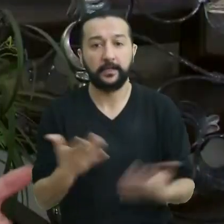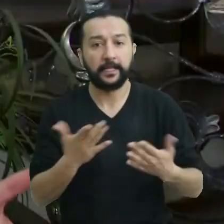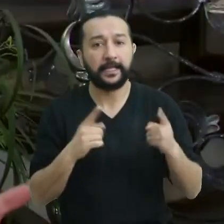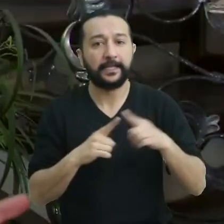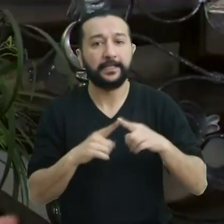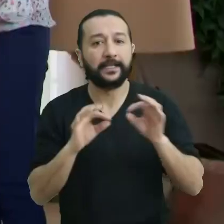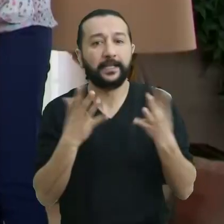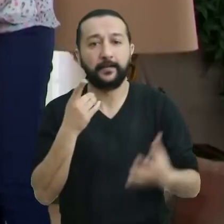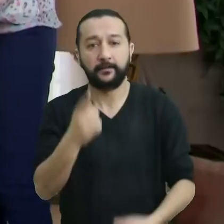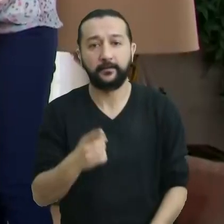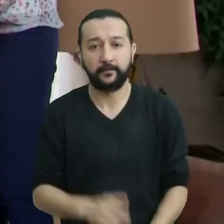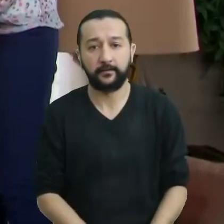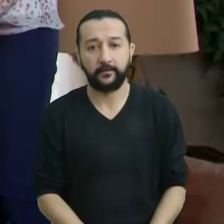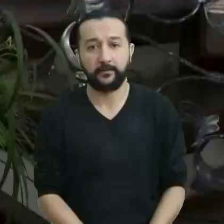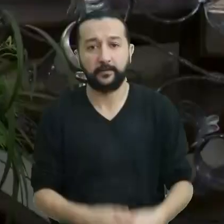Ta nedir anneciğim?